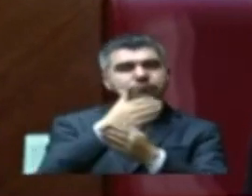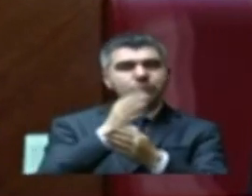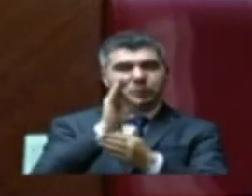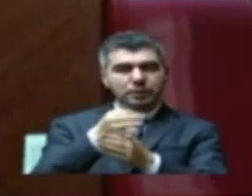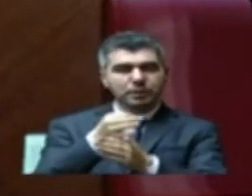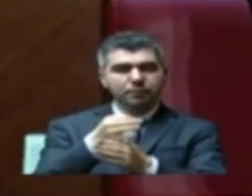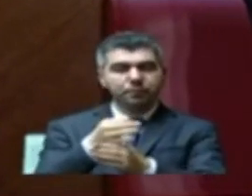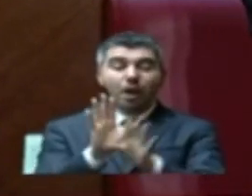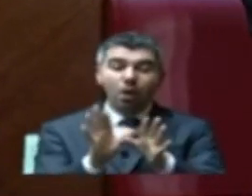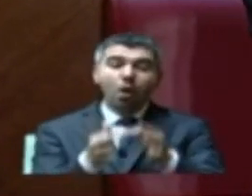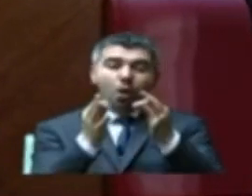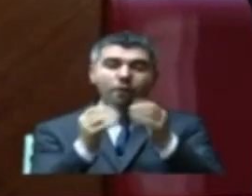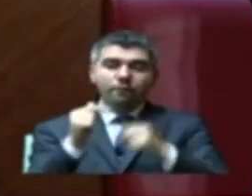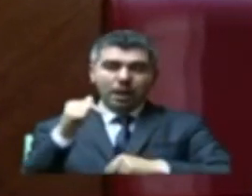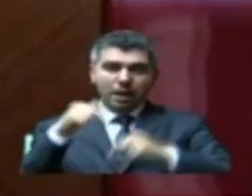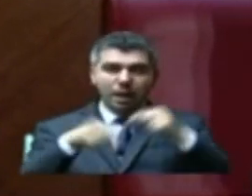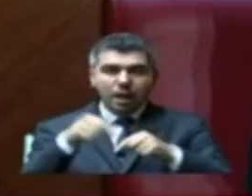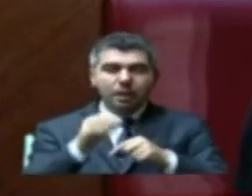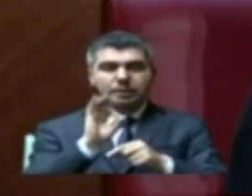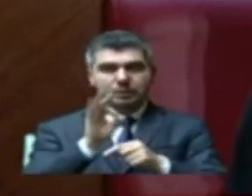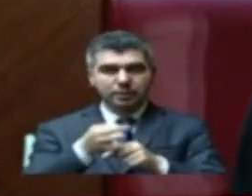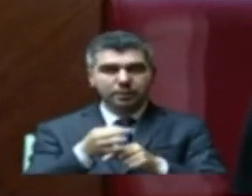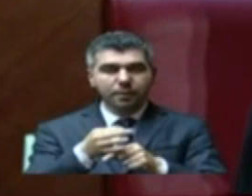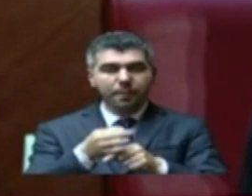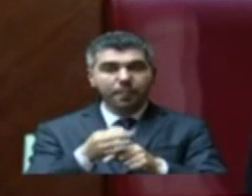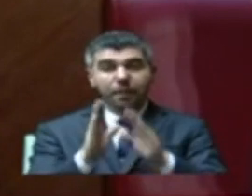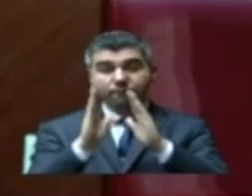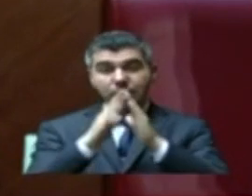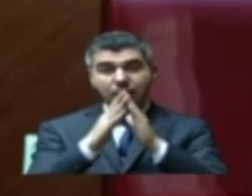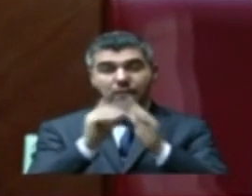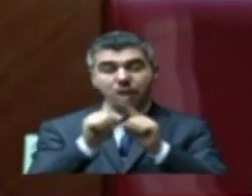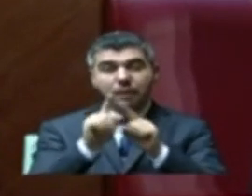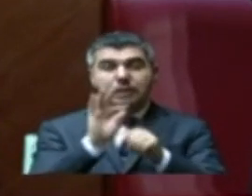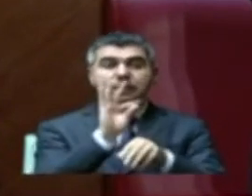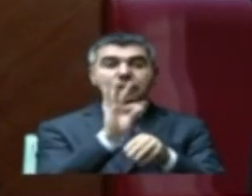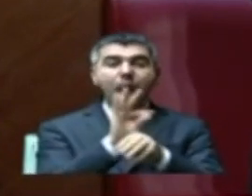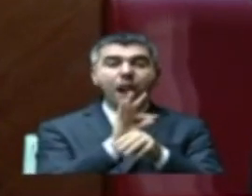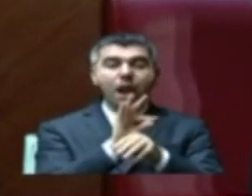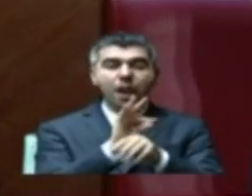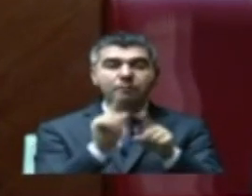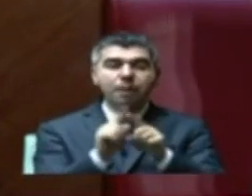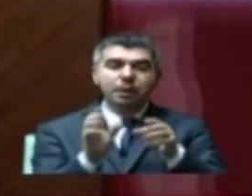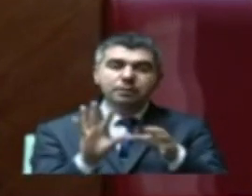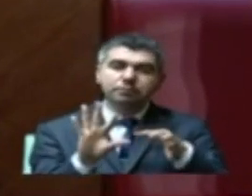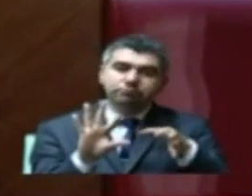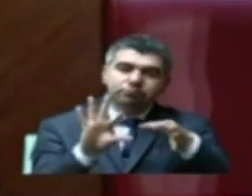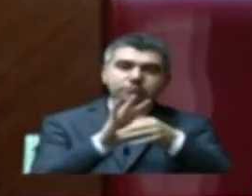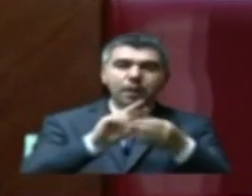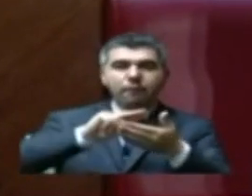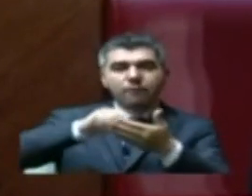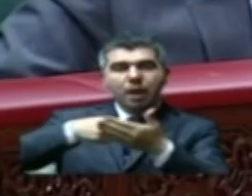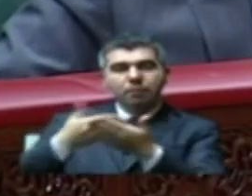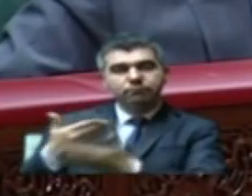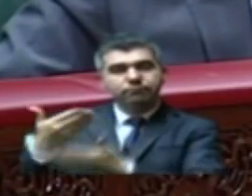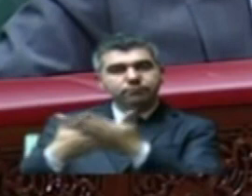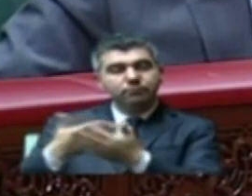تكون ملاحظات على بعض الدور في بعض المناطق، وهنا أنا كنقول بأن هذه الدور هي كتعمل بشراكة بمقاربة تشاركية، ما